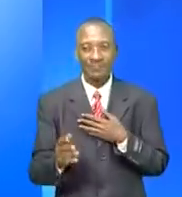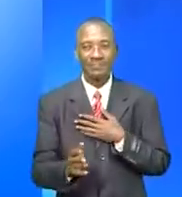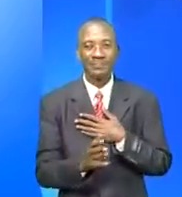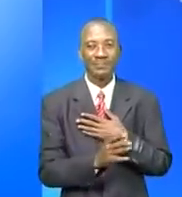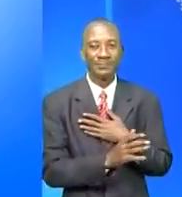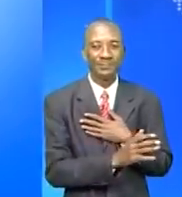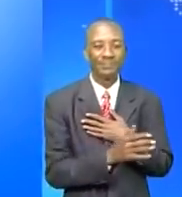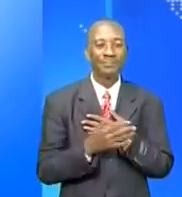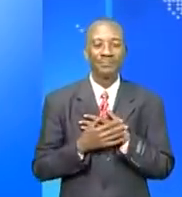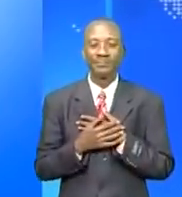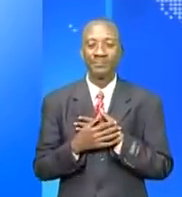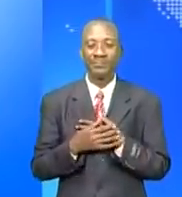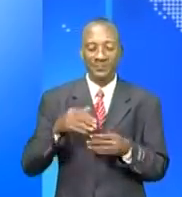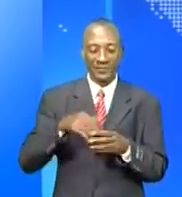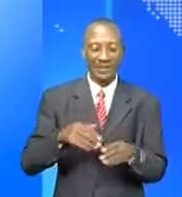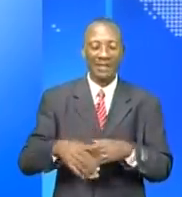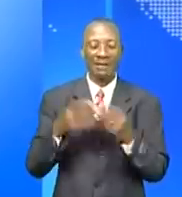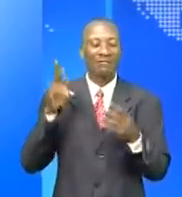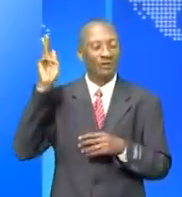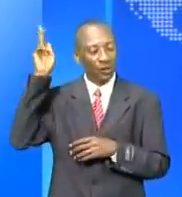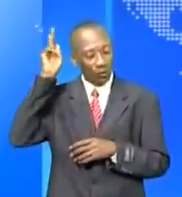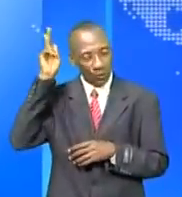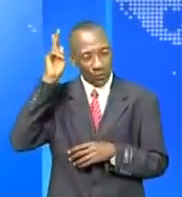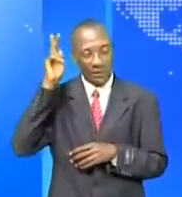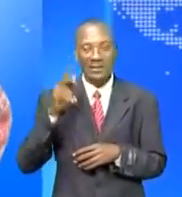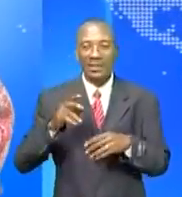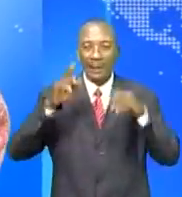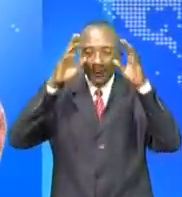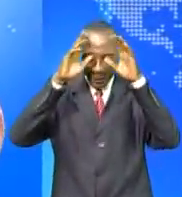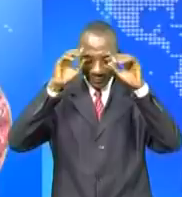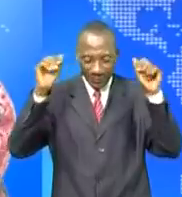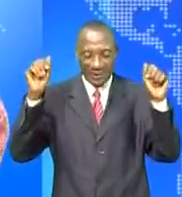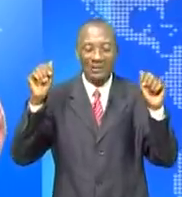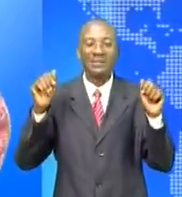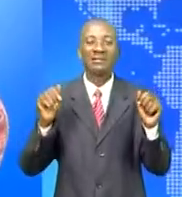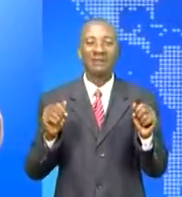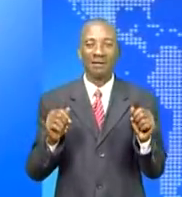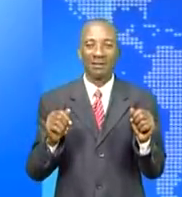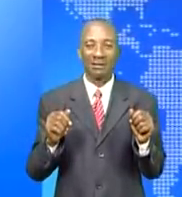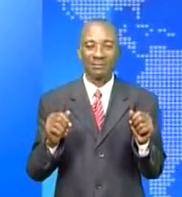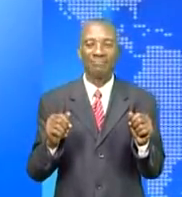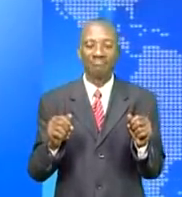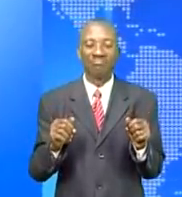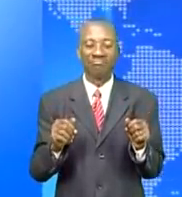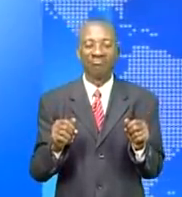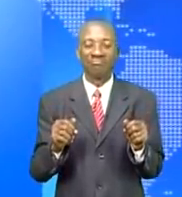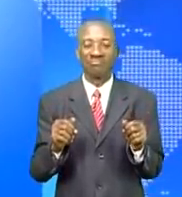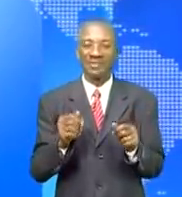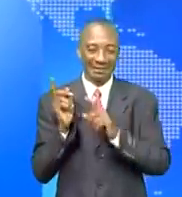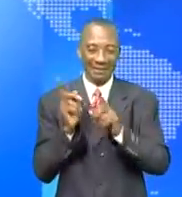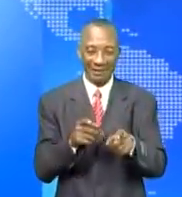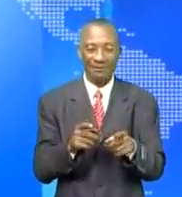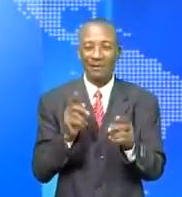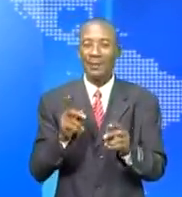Dans la ville de Kolwezi, le chef de l'État était arrivé vers la mi-journée. Une forte mobilisation était